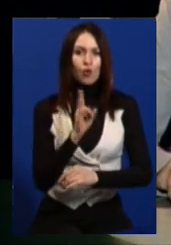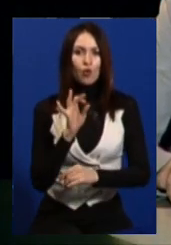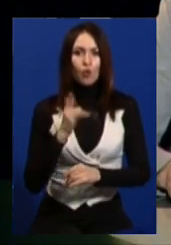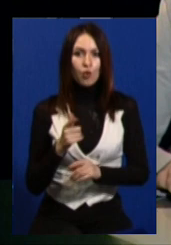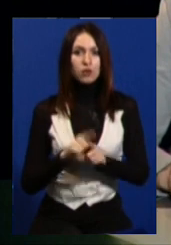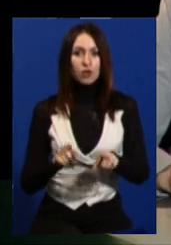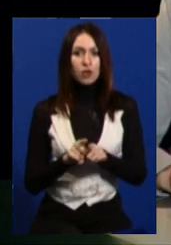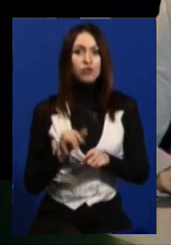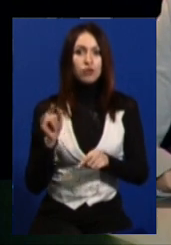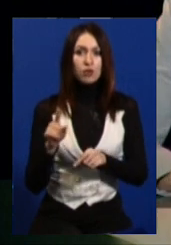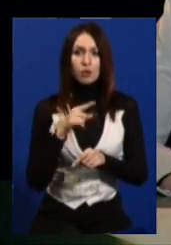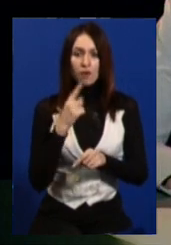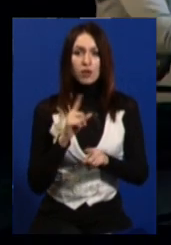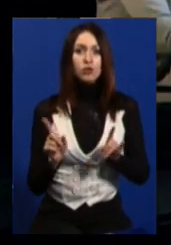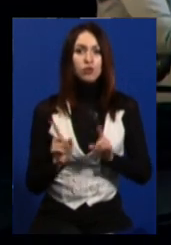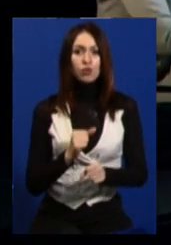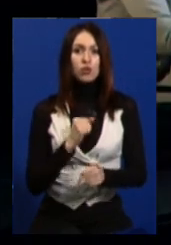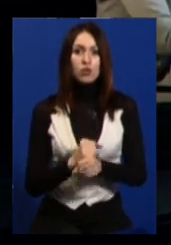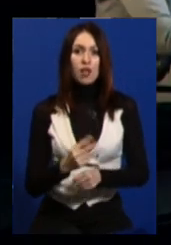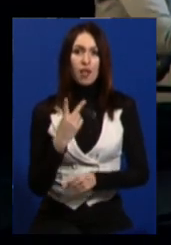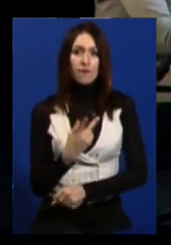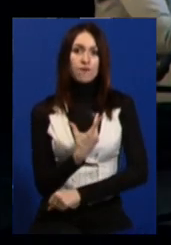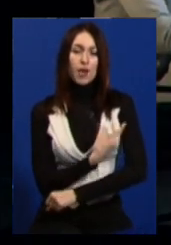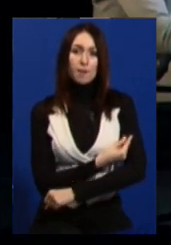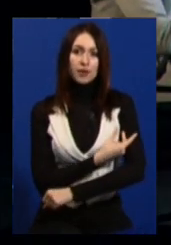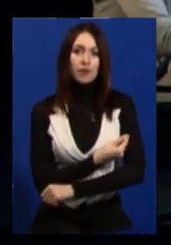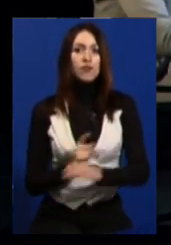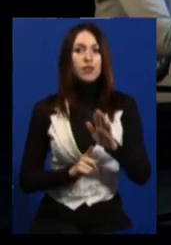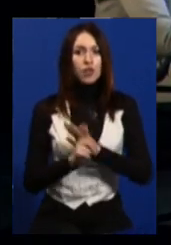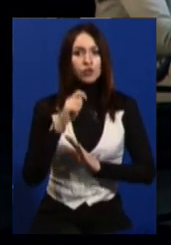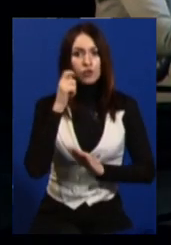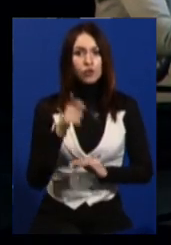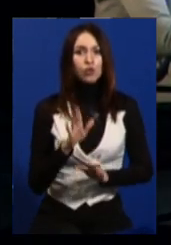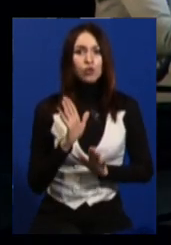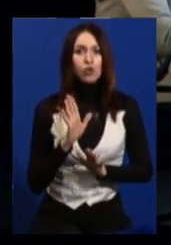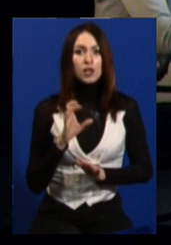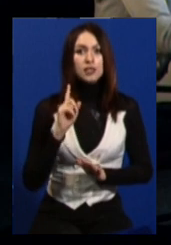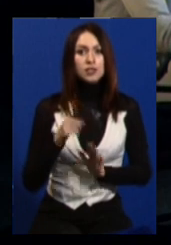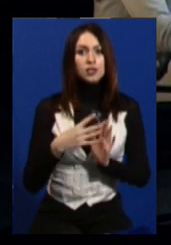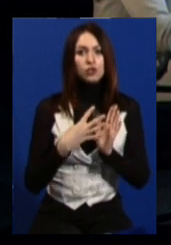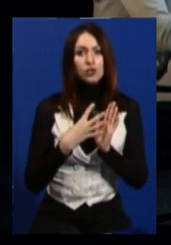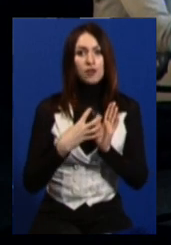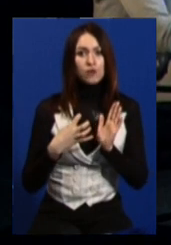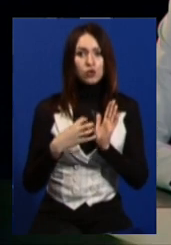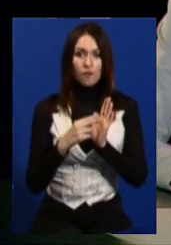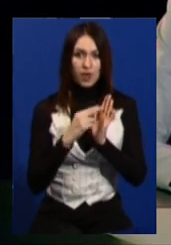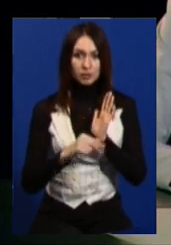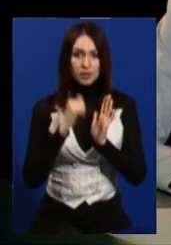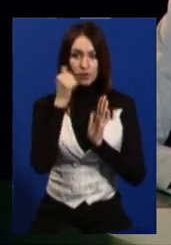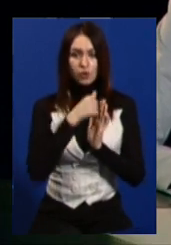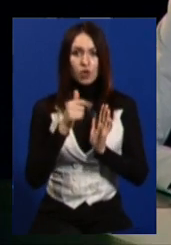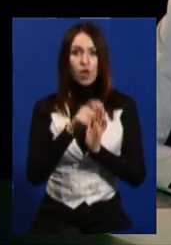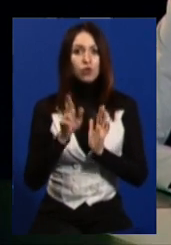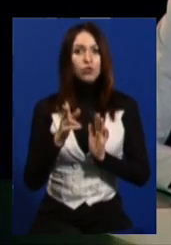також. І там йшлося, що робити два щеплення почали в Україні тільки з 1980 року. Тобто люди, народжені